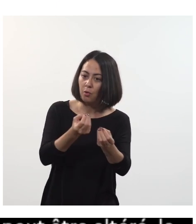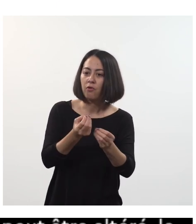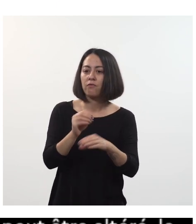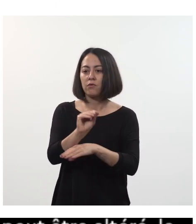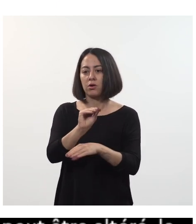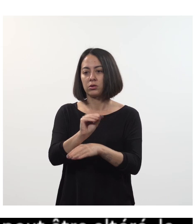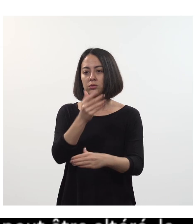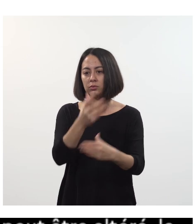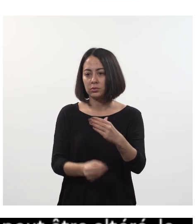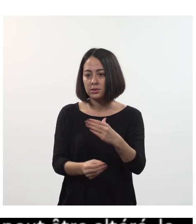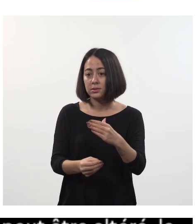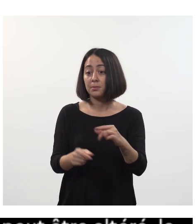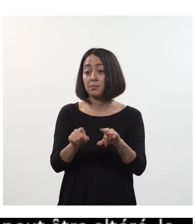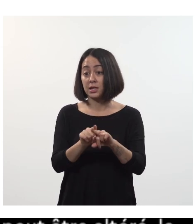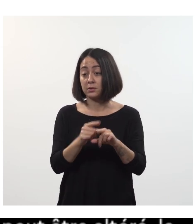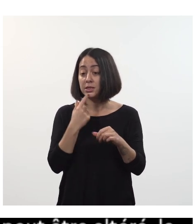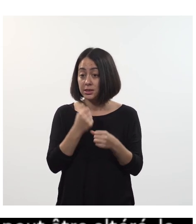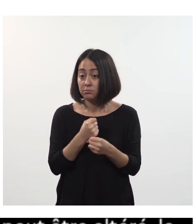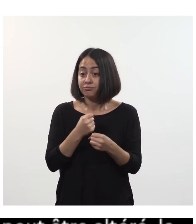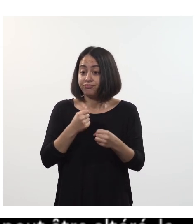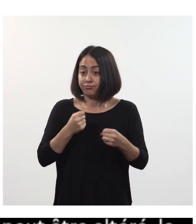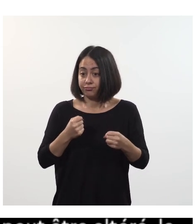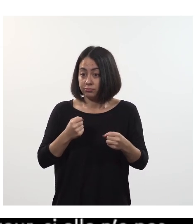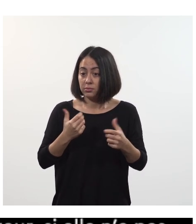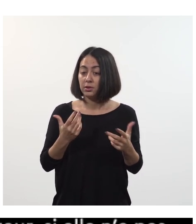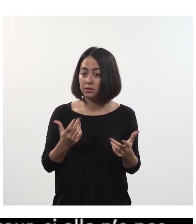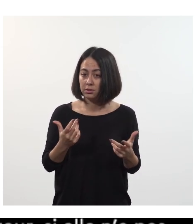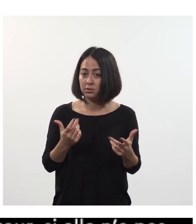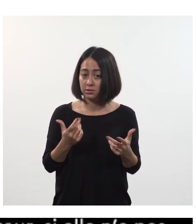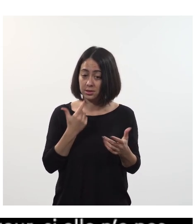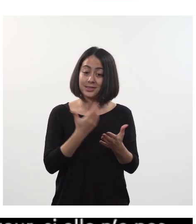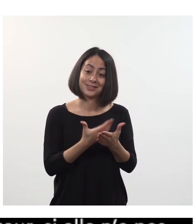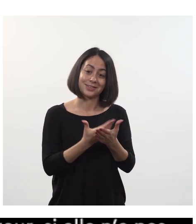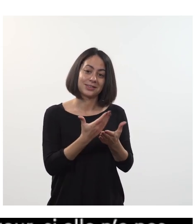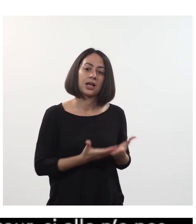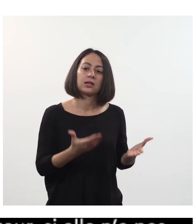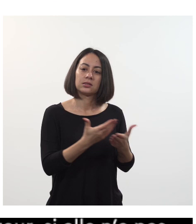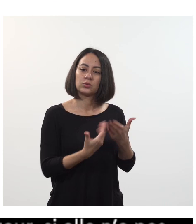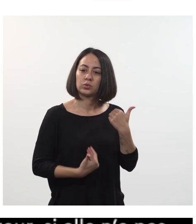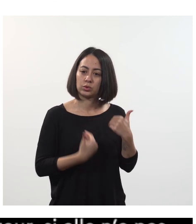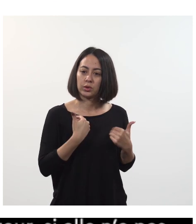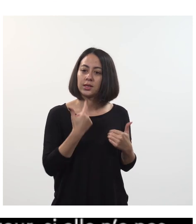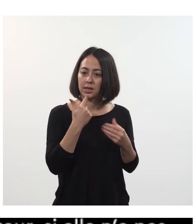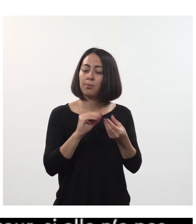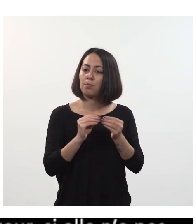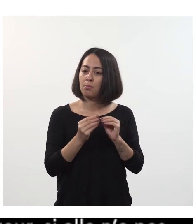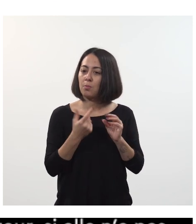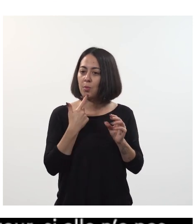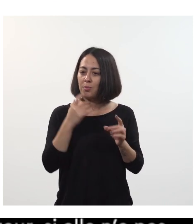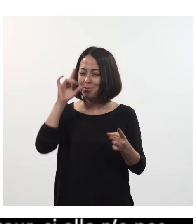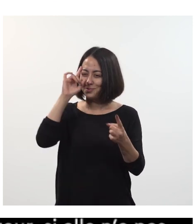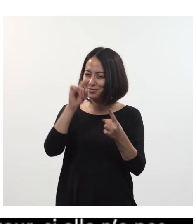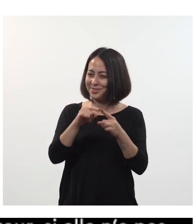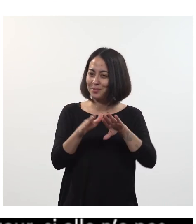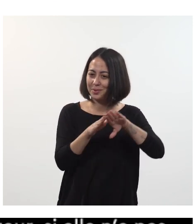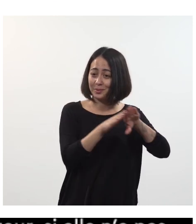de l'excès pondéral, hein, qui est une autre situation, bien sûr, dans la situation du handicap, qu'on n'abordera pas dans ce webinaire. Et